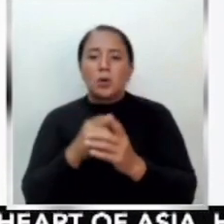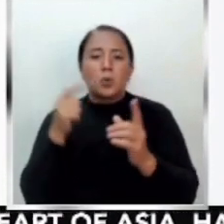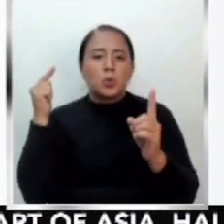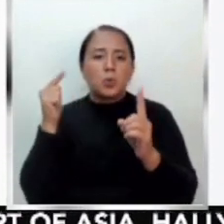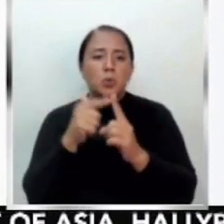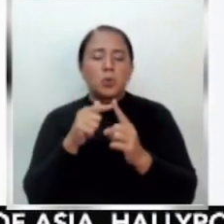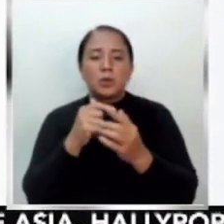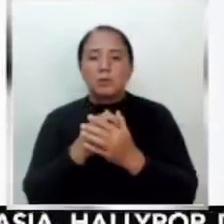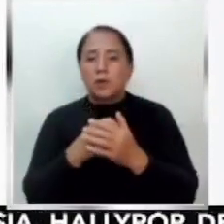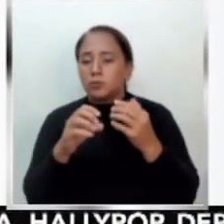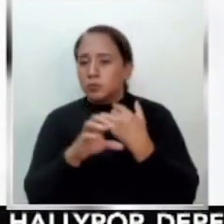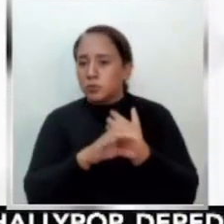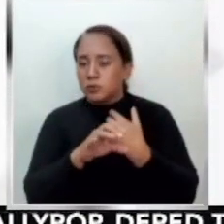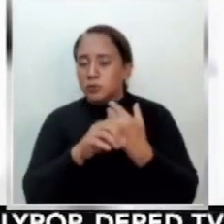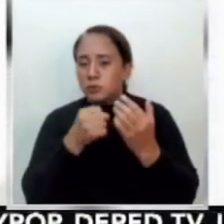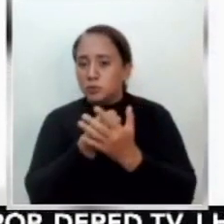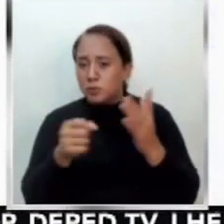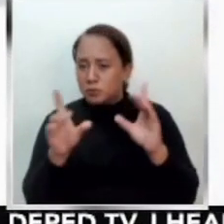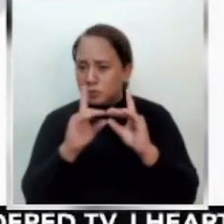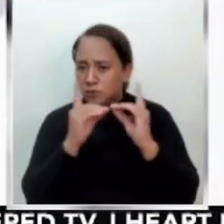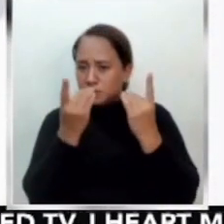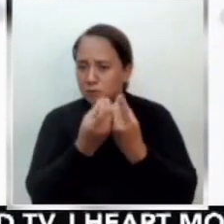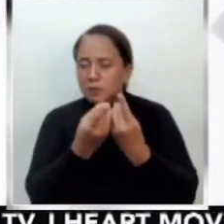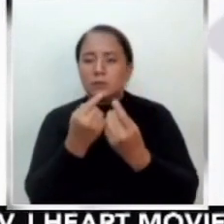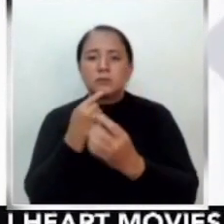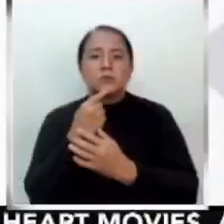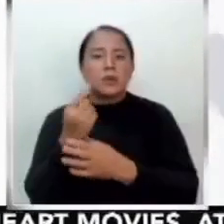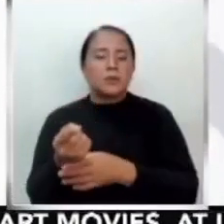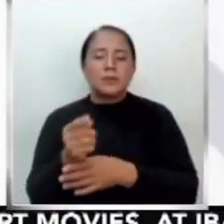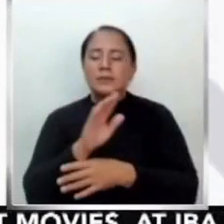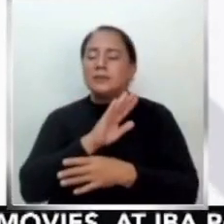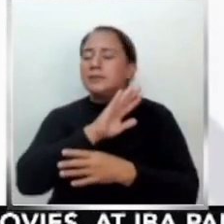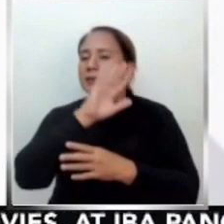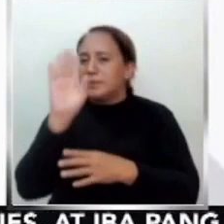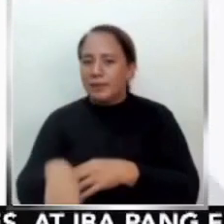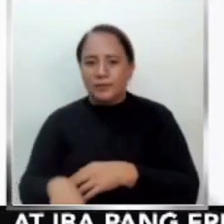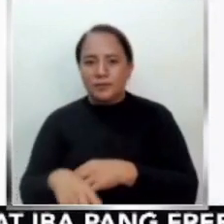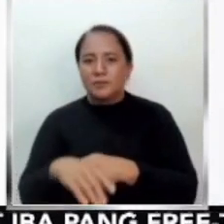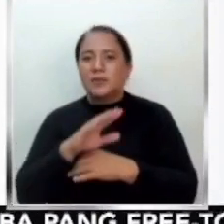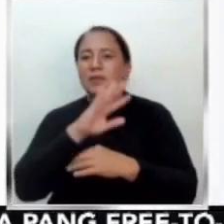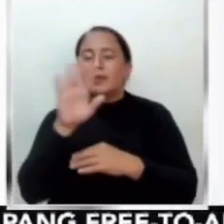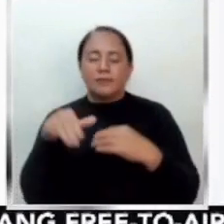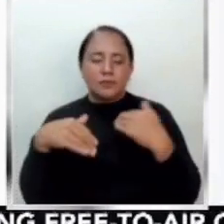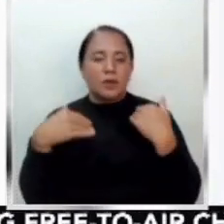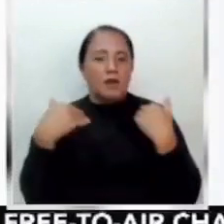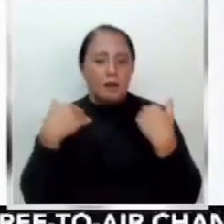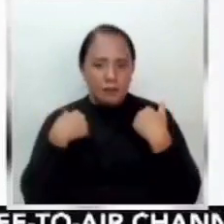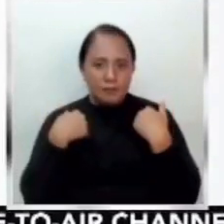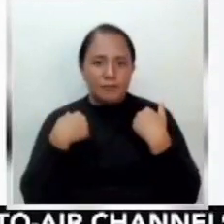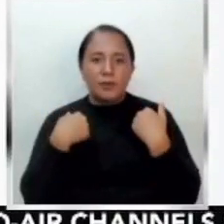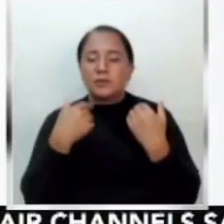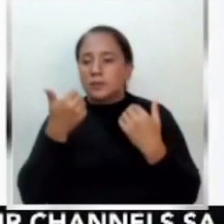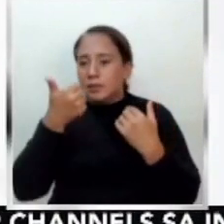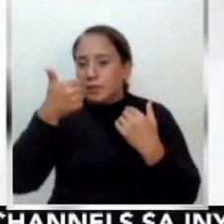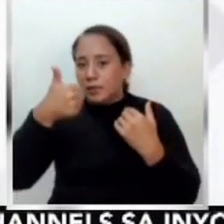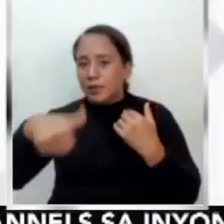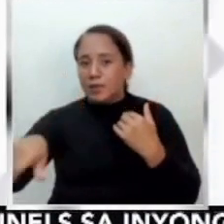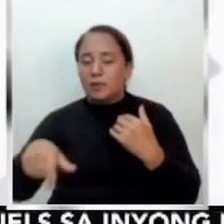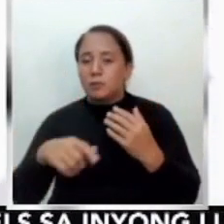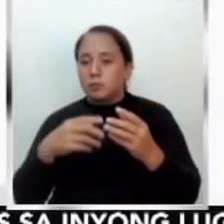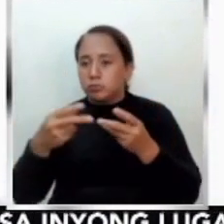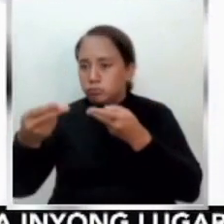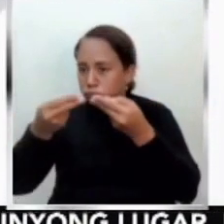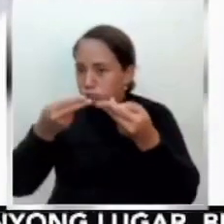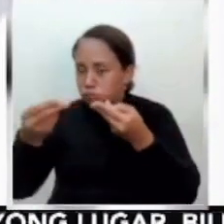at supplier ng departamento. Anila, hinding-hindi raw magtatalaga ang incoming DepEd Secretary ng sinuman na makikipag-negotiate sa